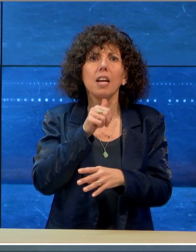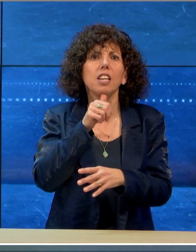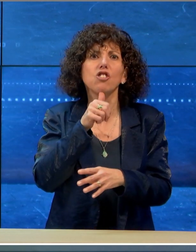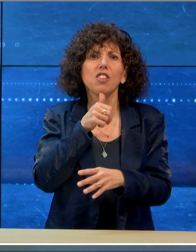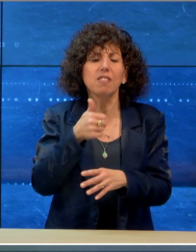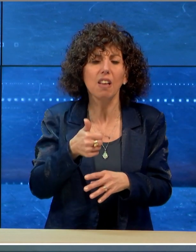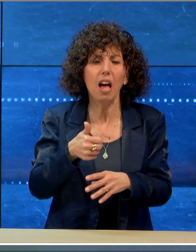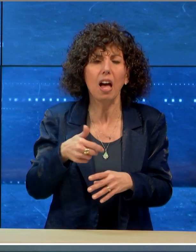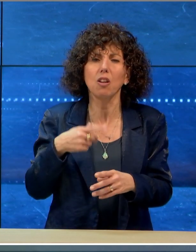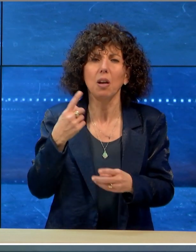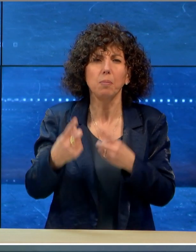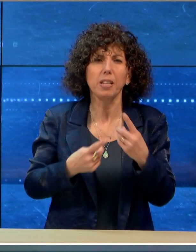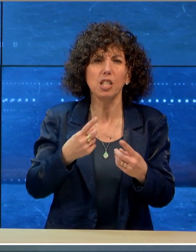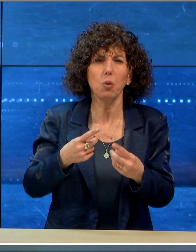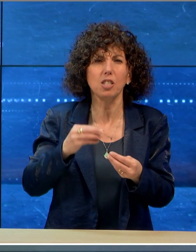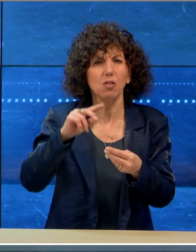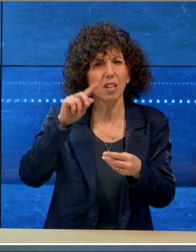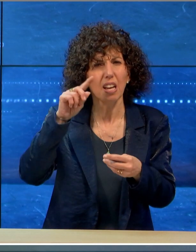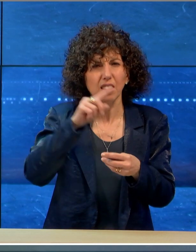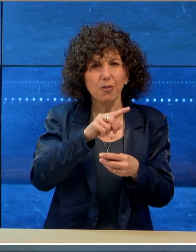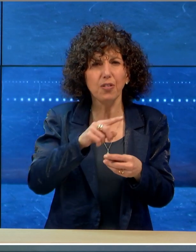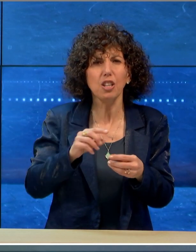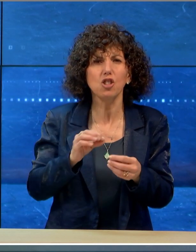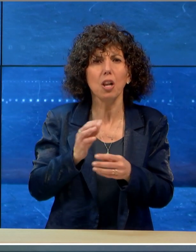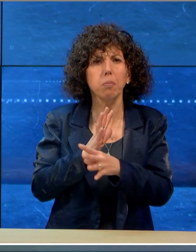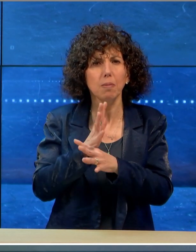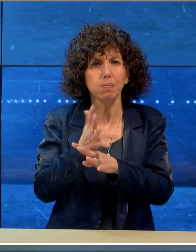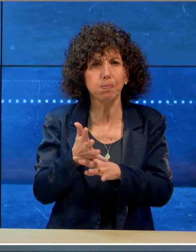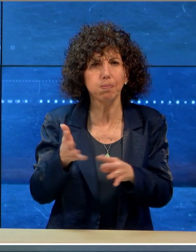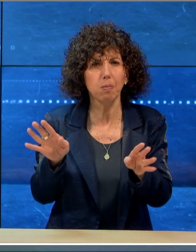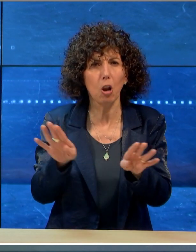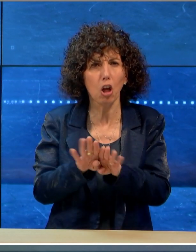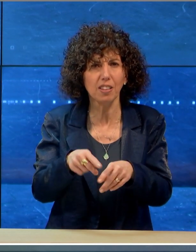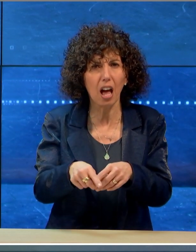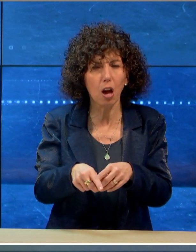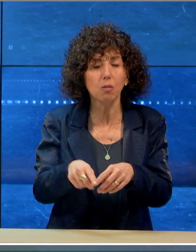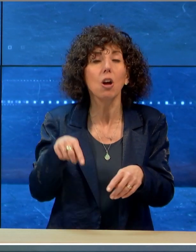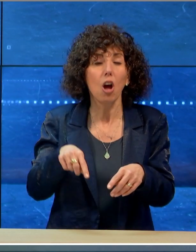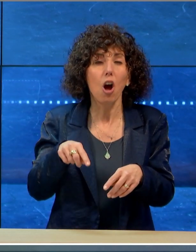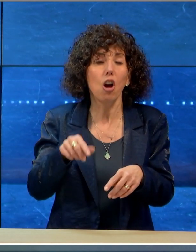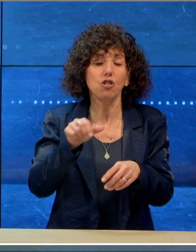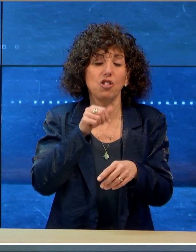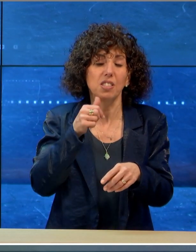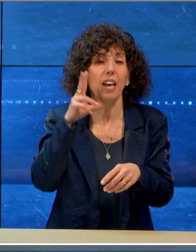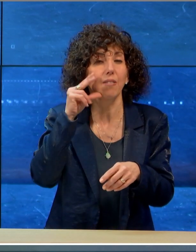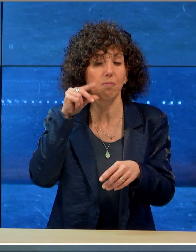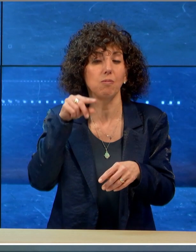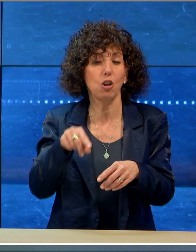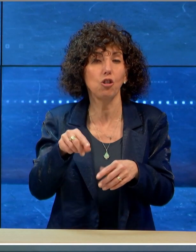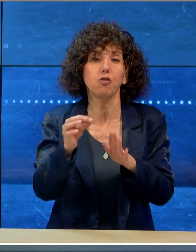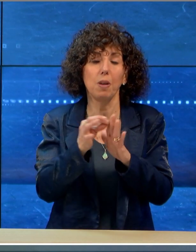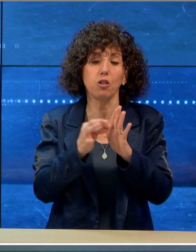nelle fasi più complicate del lockdown e oggi necessita di un riconoscimento